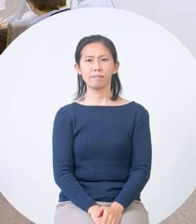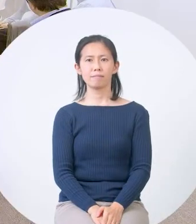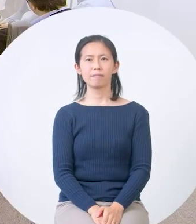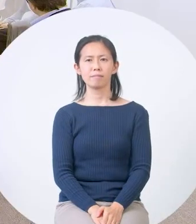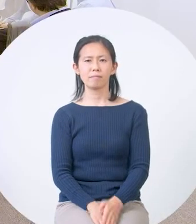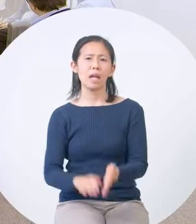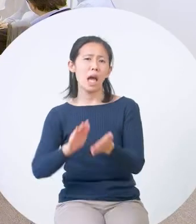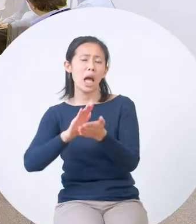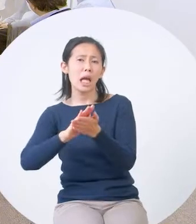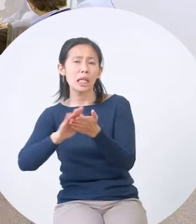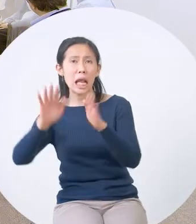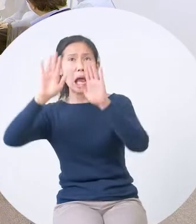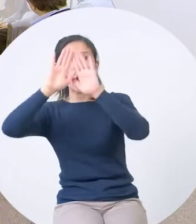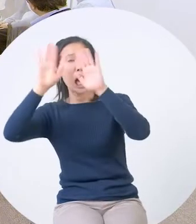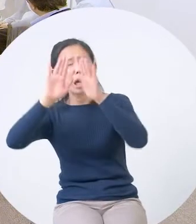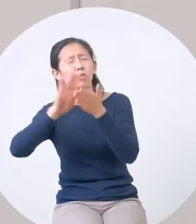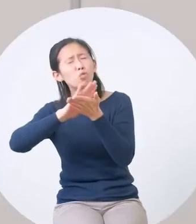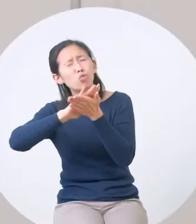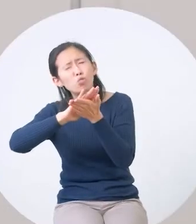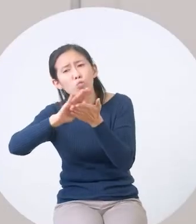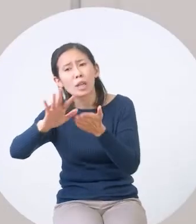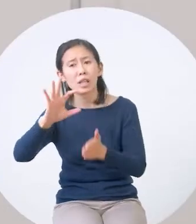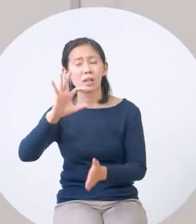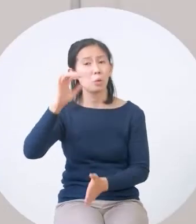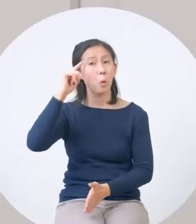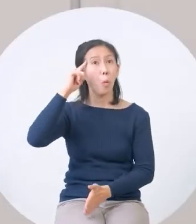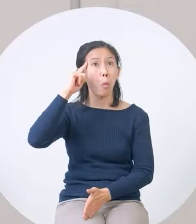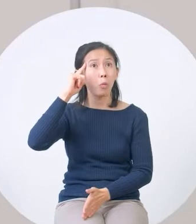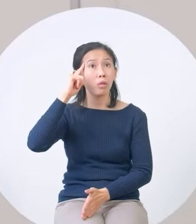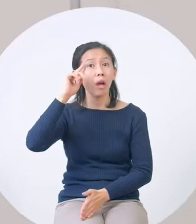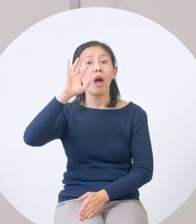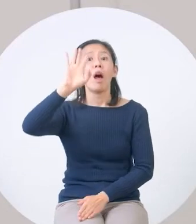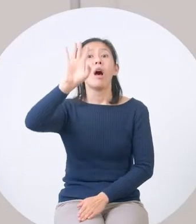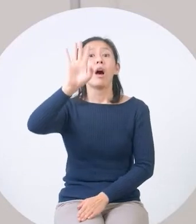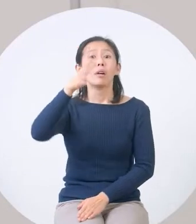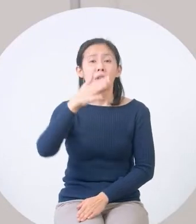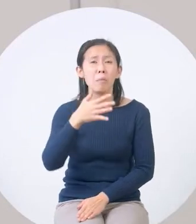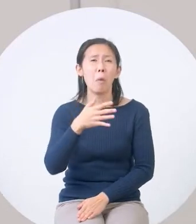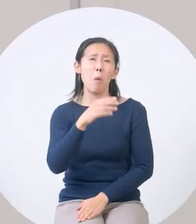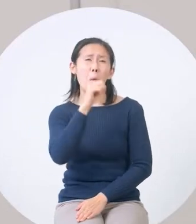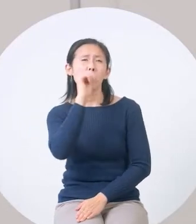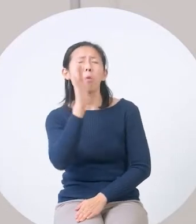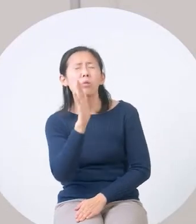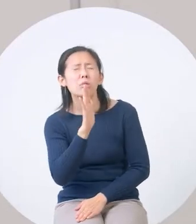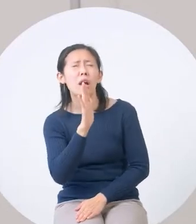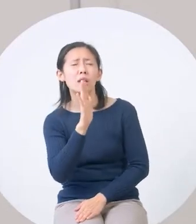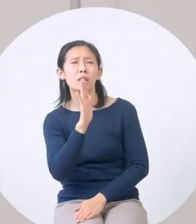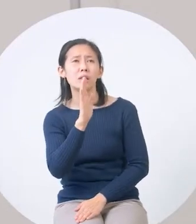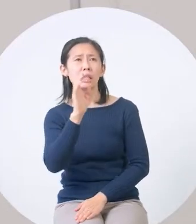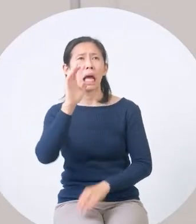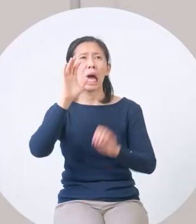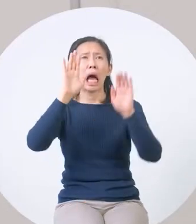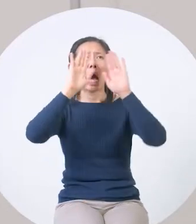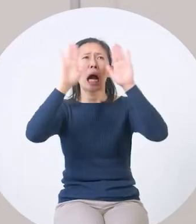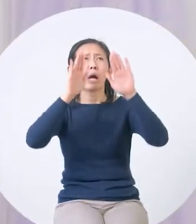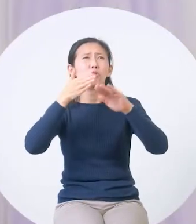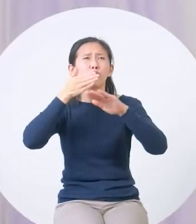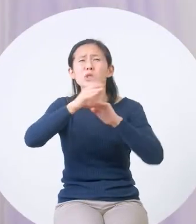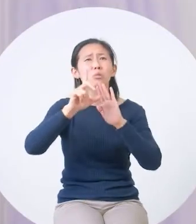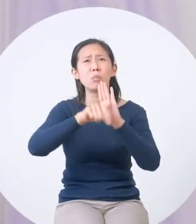綺麗で明るくて素晴らしいトイレと思ったら実は良くないんです。明るすぎるん